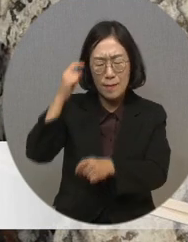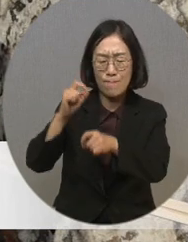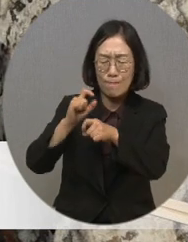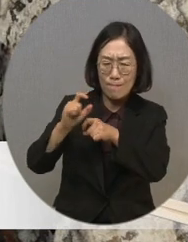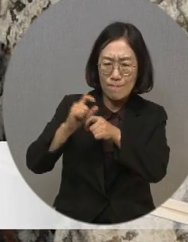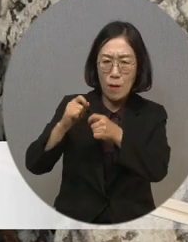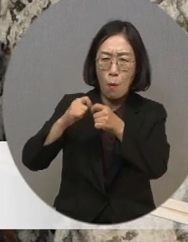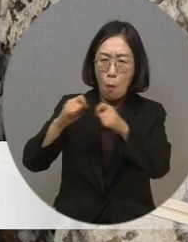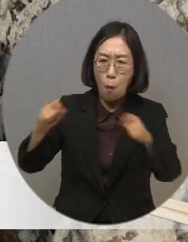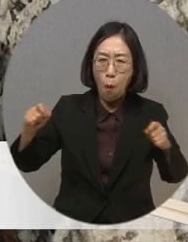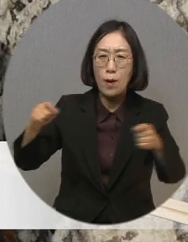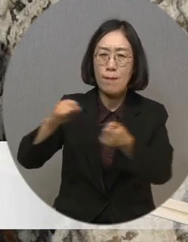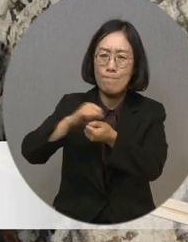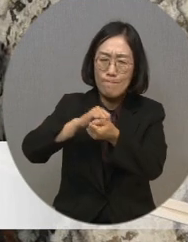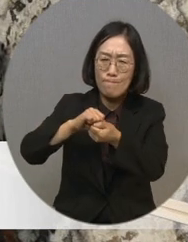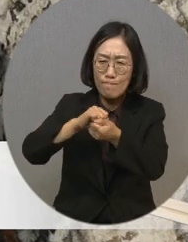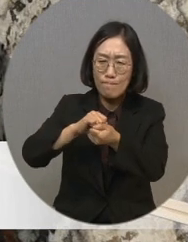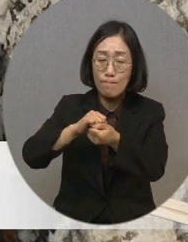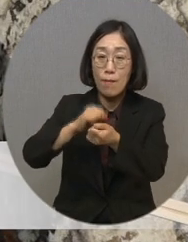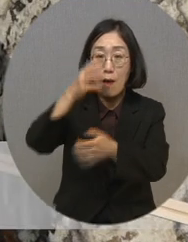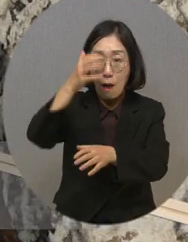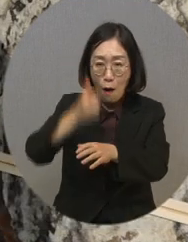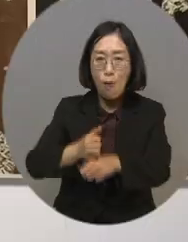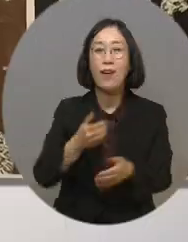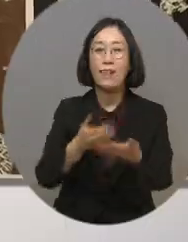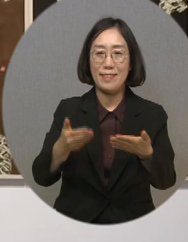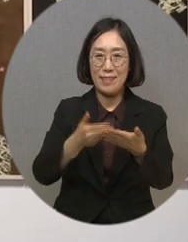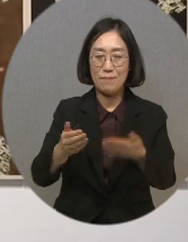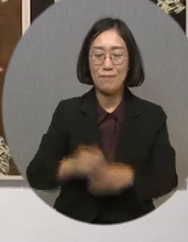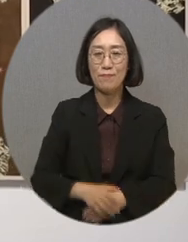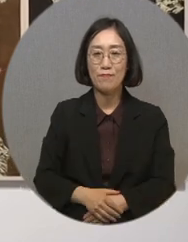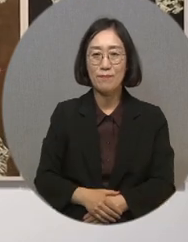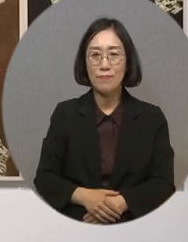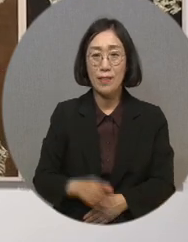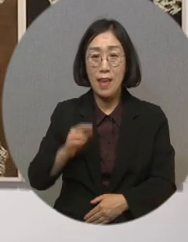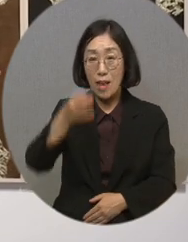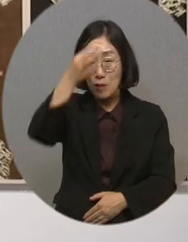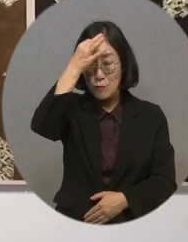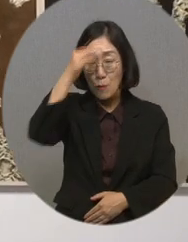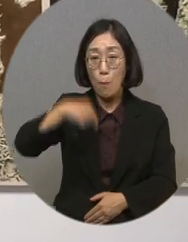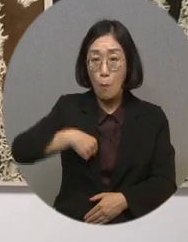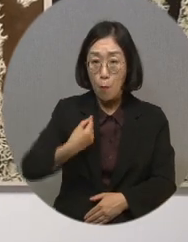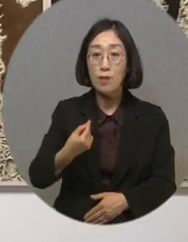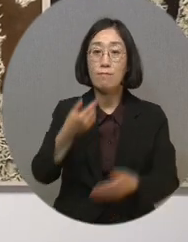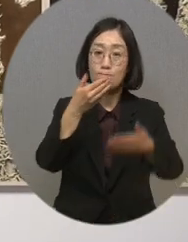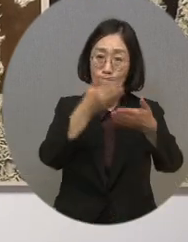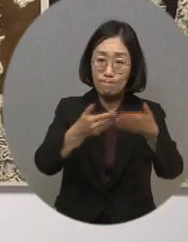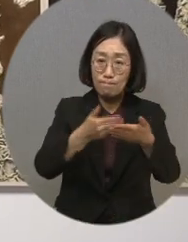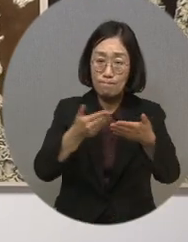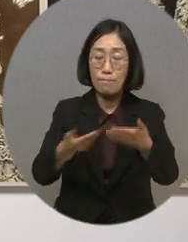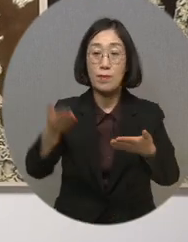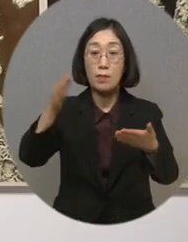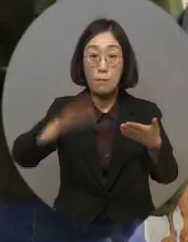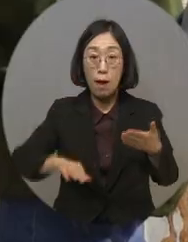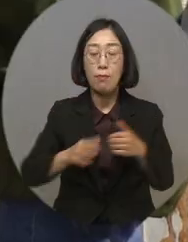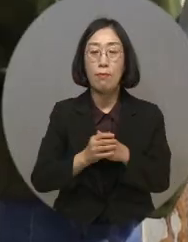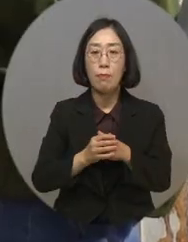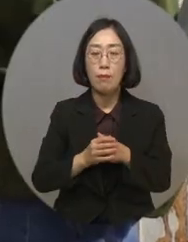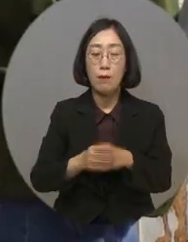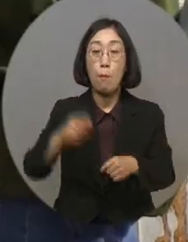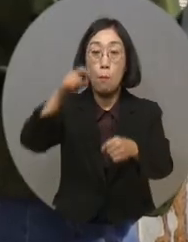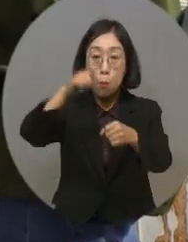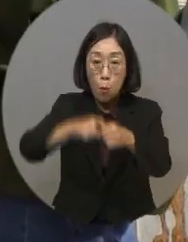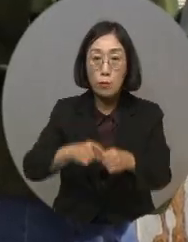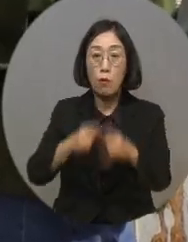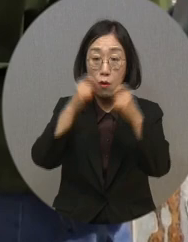시간을 여기다가 이제 압축해 봤습니다. 예술은 작가의 개인적인 작업에서 시작되지만 그